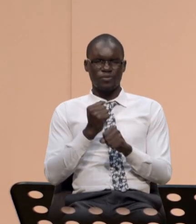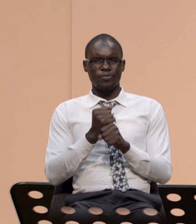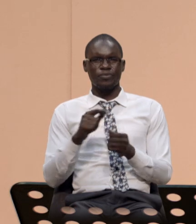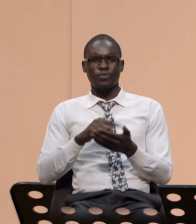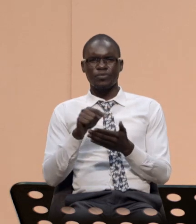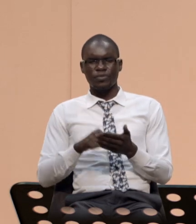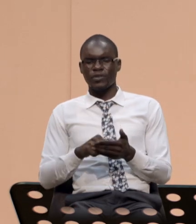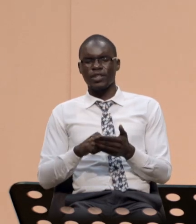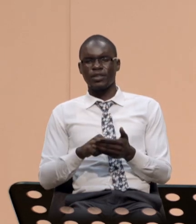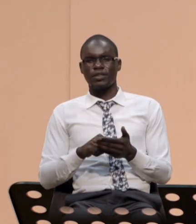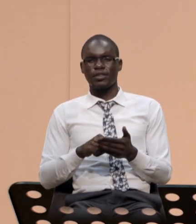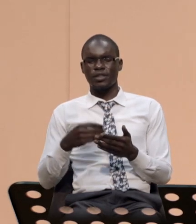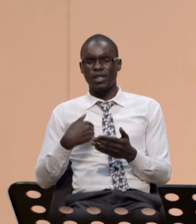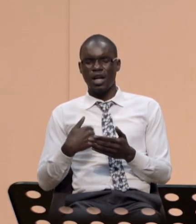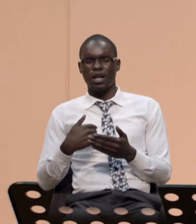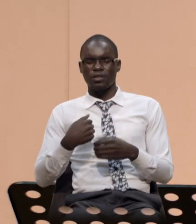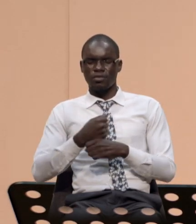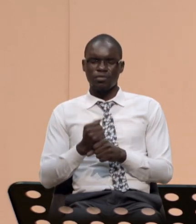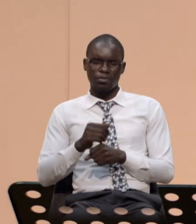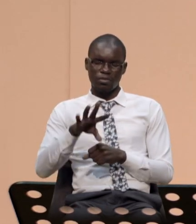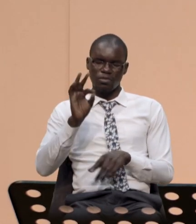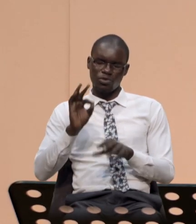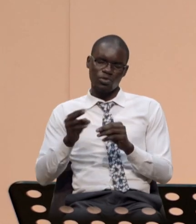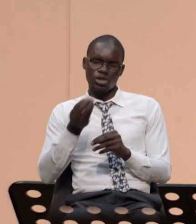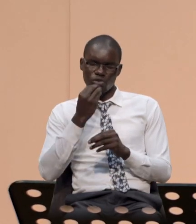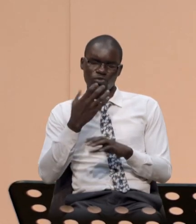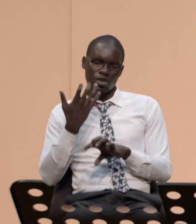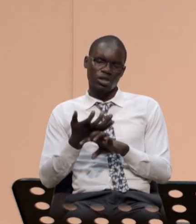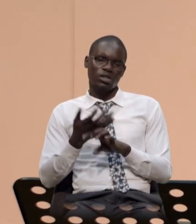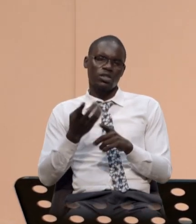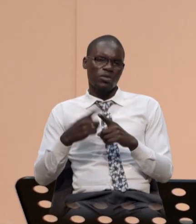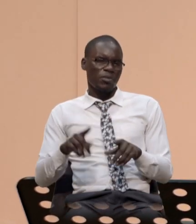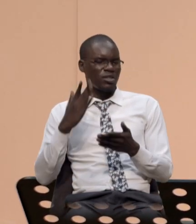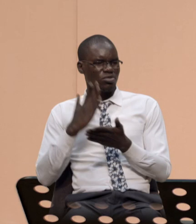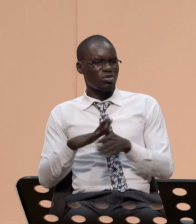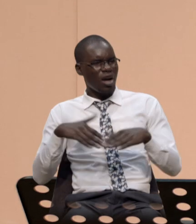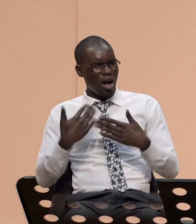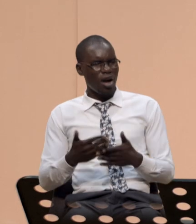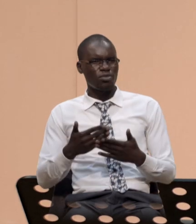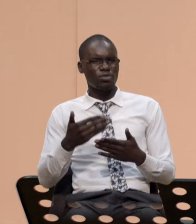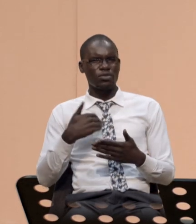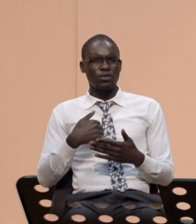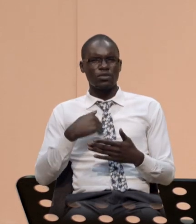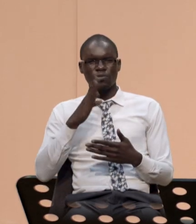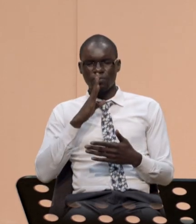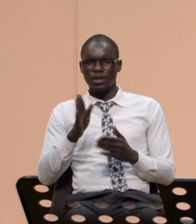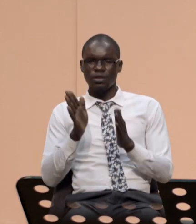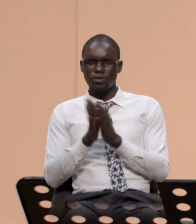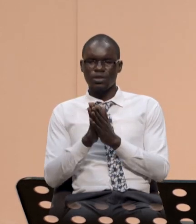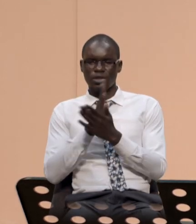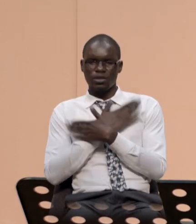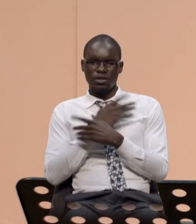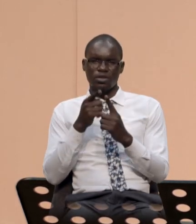umesababisha wakati jinsi ya kupata chakula imekuwa ni shida. Lakini je, inakuweka na urafiki na